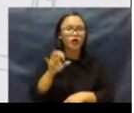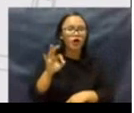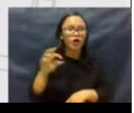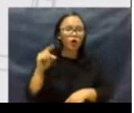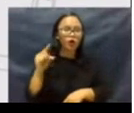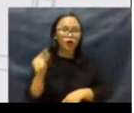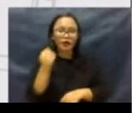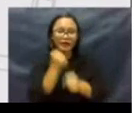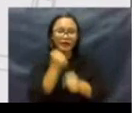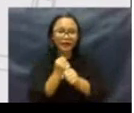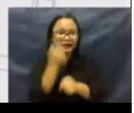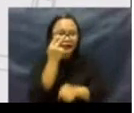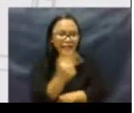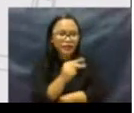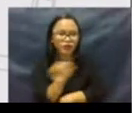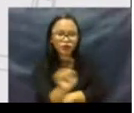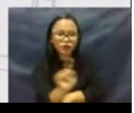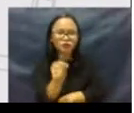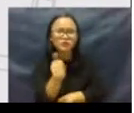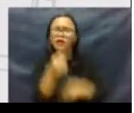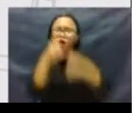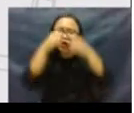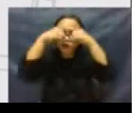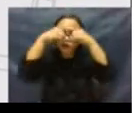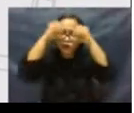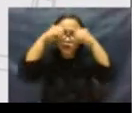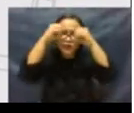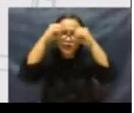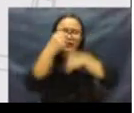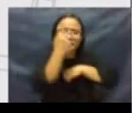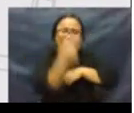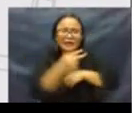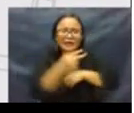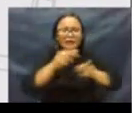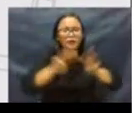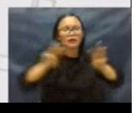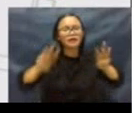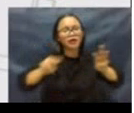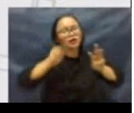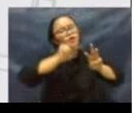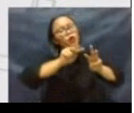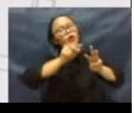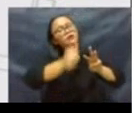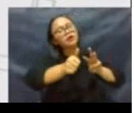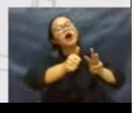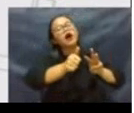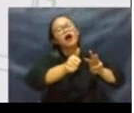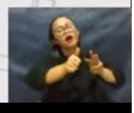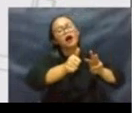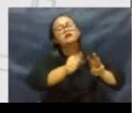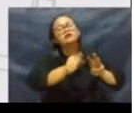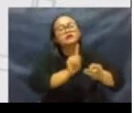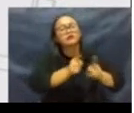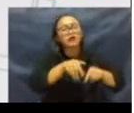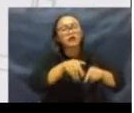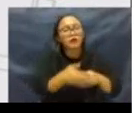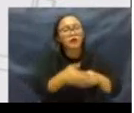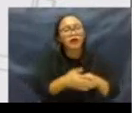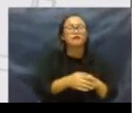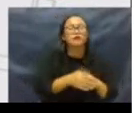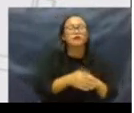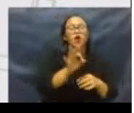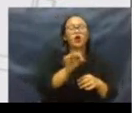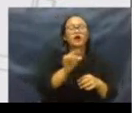Bapak dan Ibu Google, ini adalah salah satu result yang di atas. Menurut criticalthinking.org,